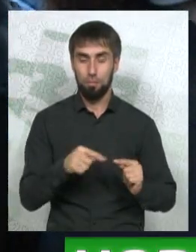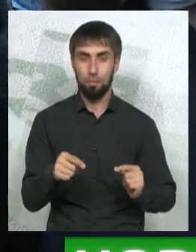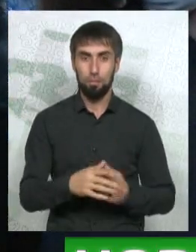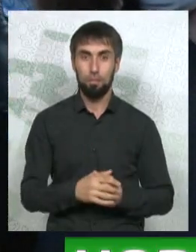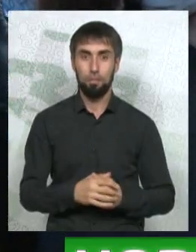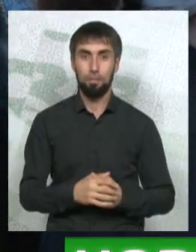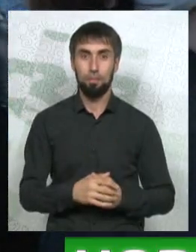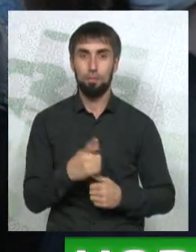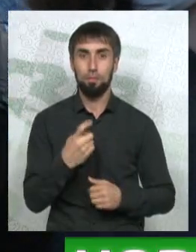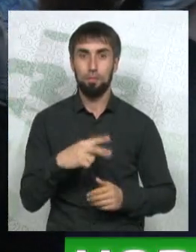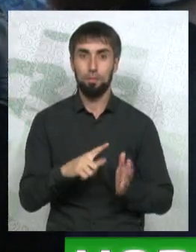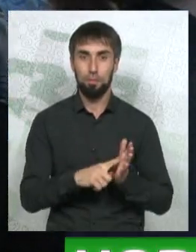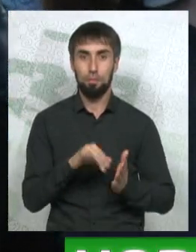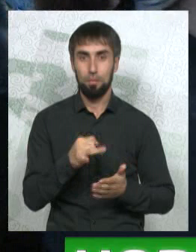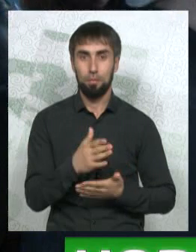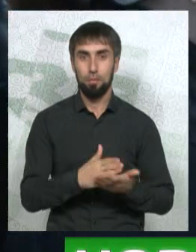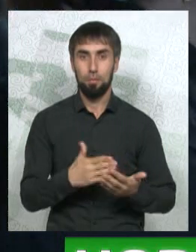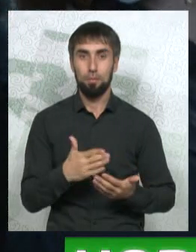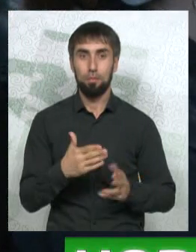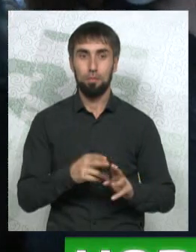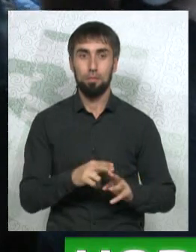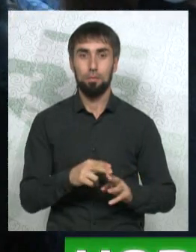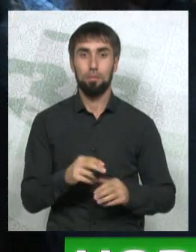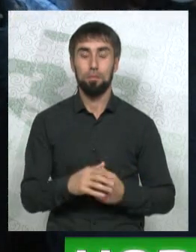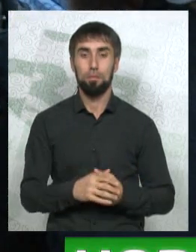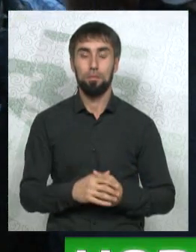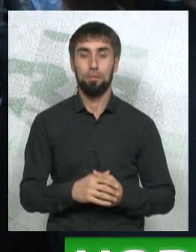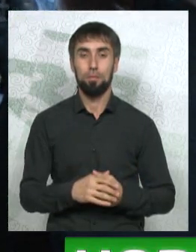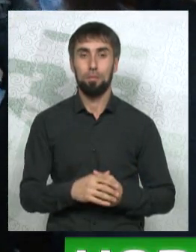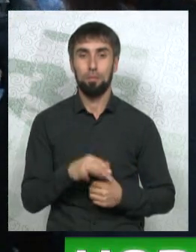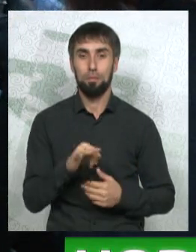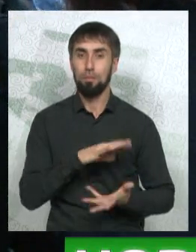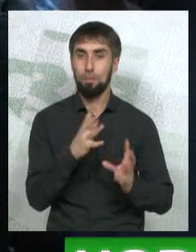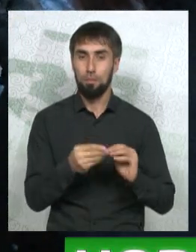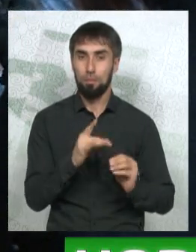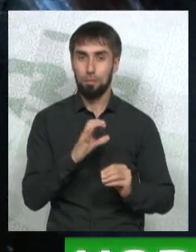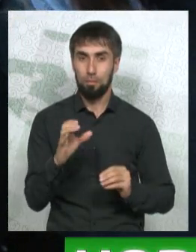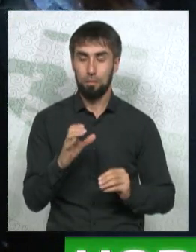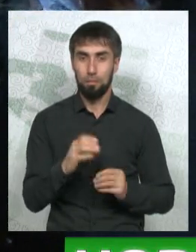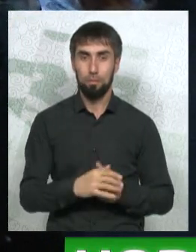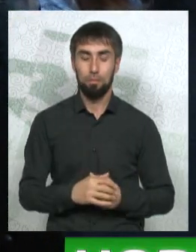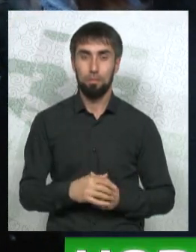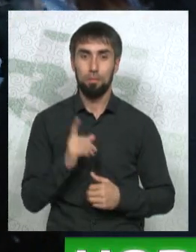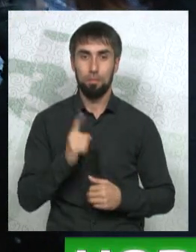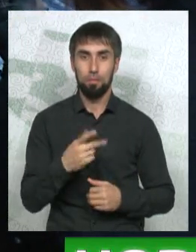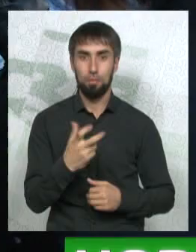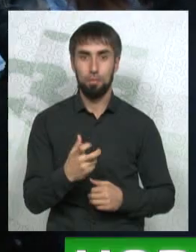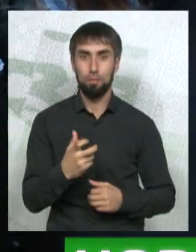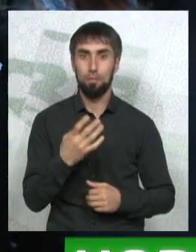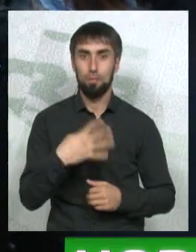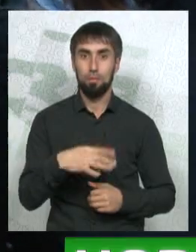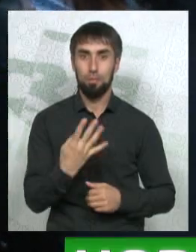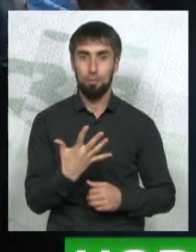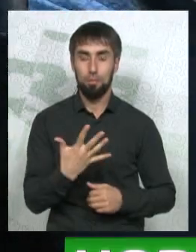брауни составила 127,5 метра. Общий вес пирожного составил